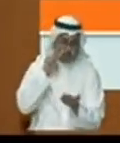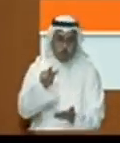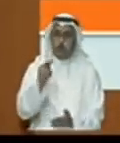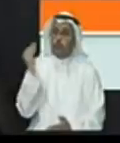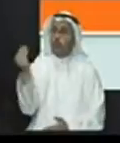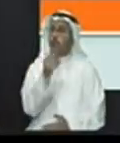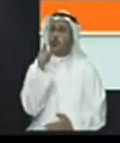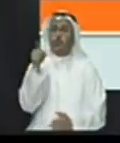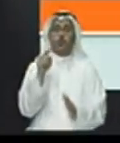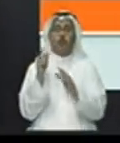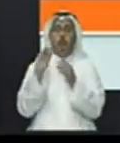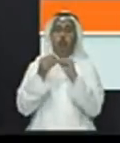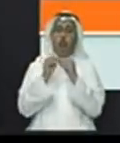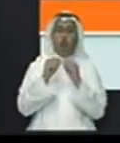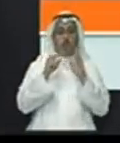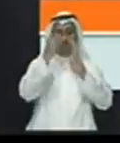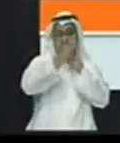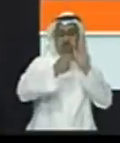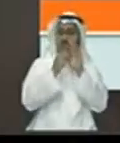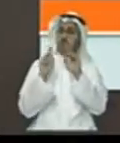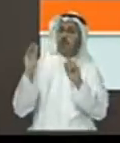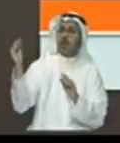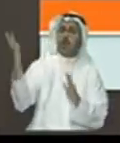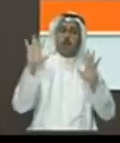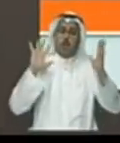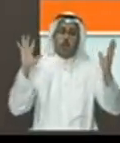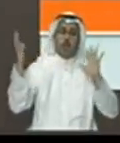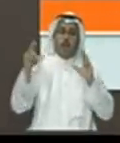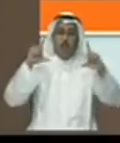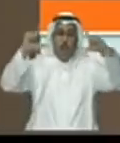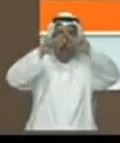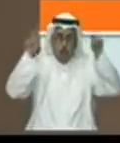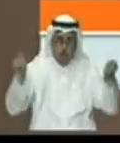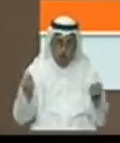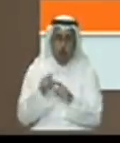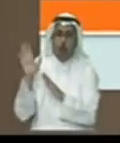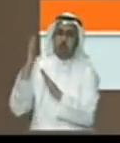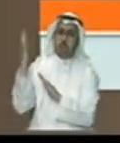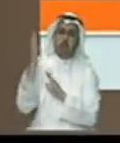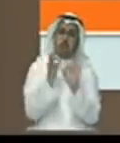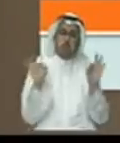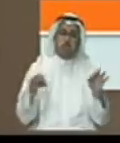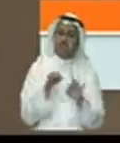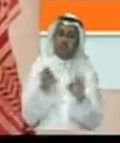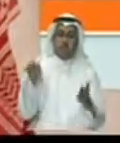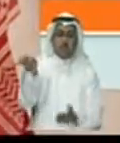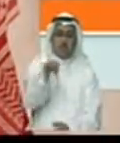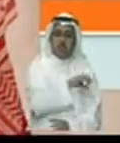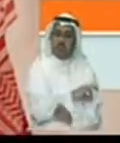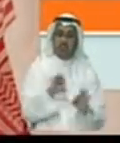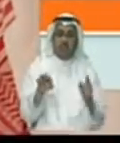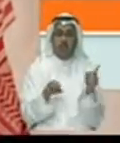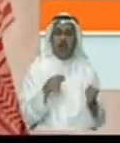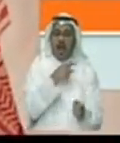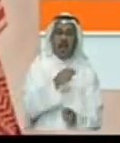القسم من العالم. هذا وتجول الناصر ومرافقيه داخل أروقة المعرض الذي يضم عددا من الأجنحة والتي تجسد